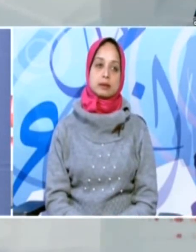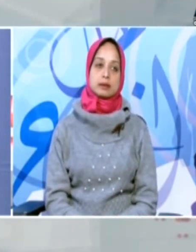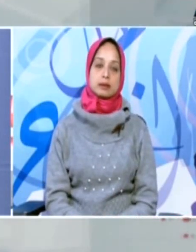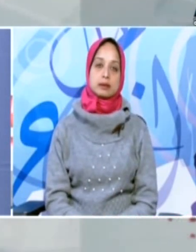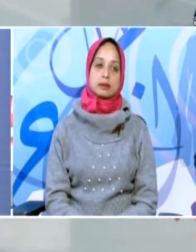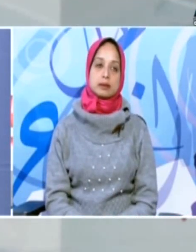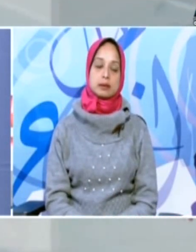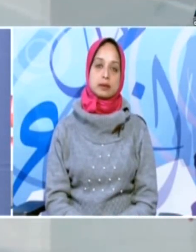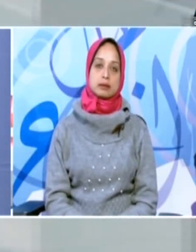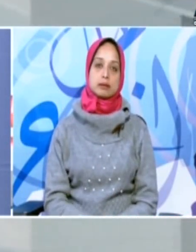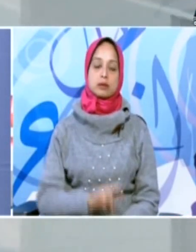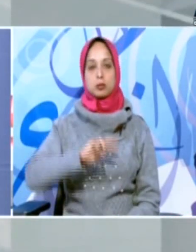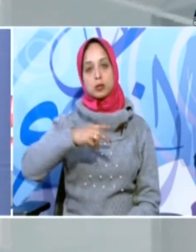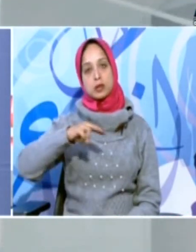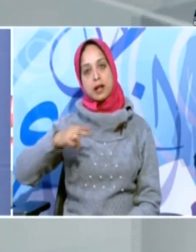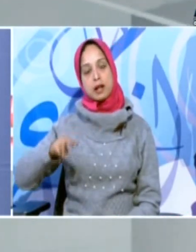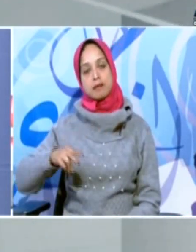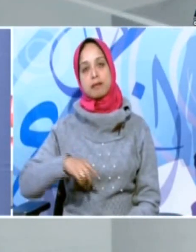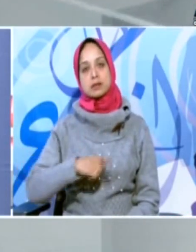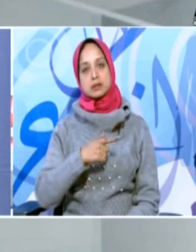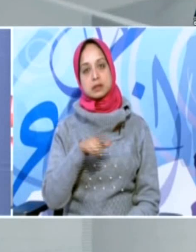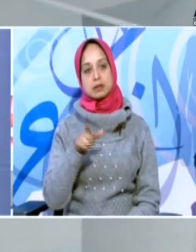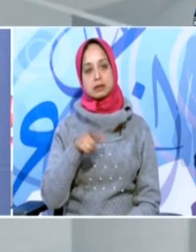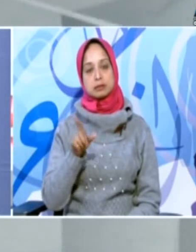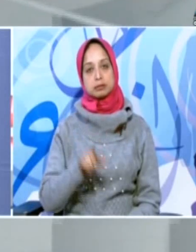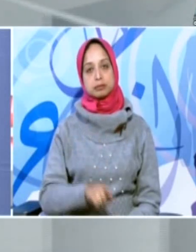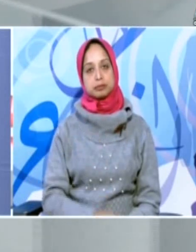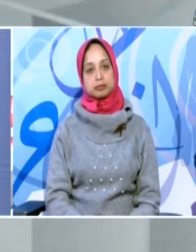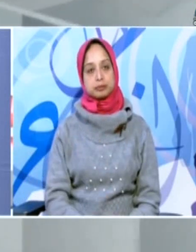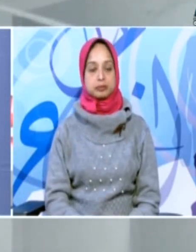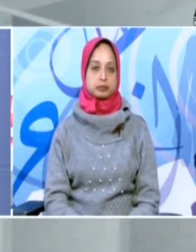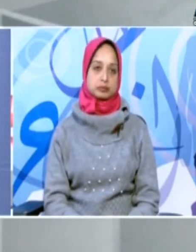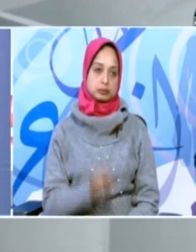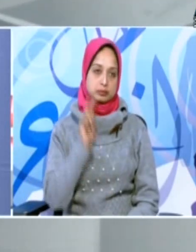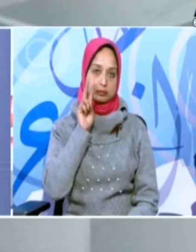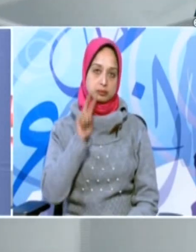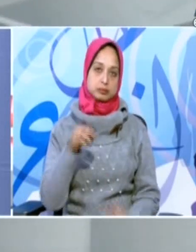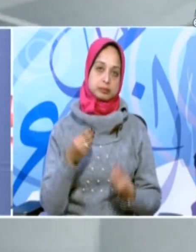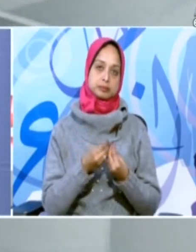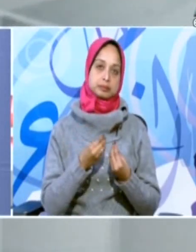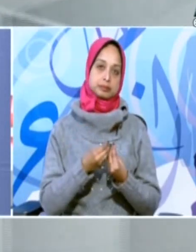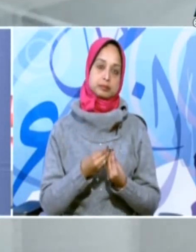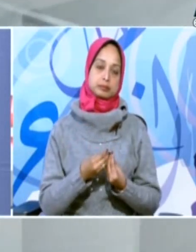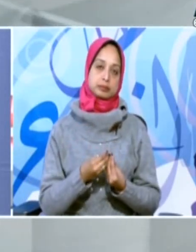في متغيرات؟ في متغيرات. طيب هنشوف كده بقى معايا